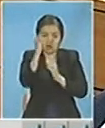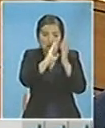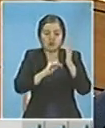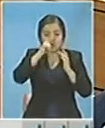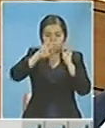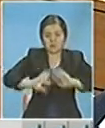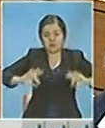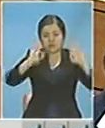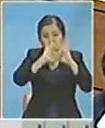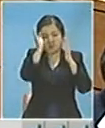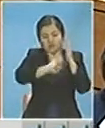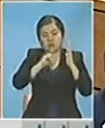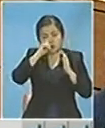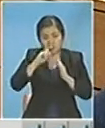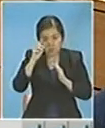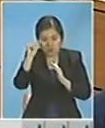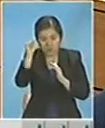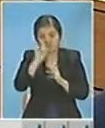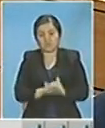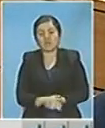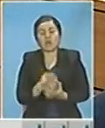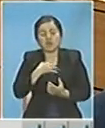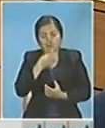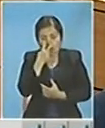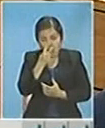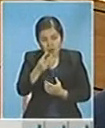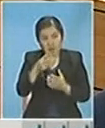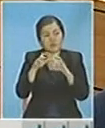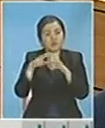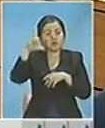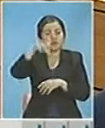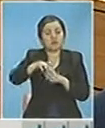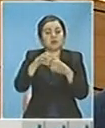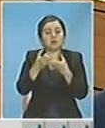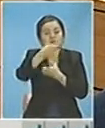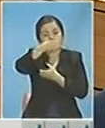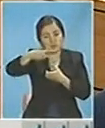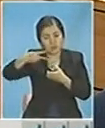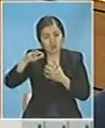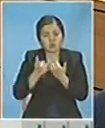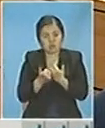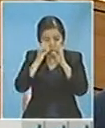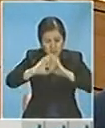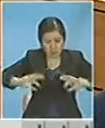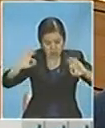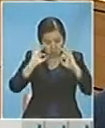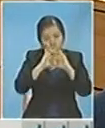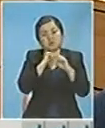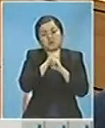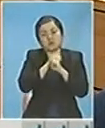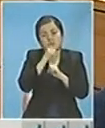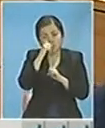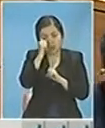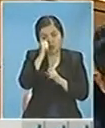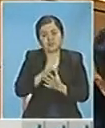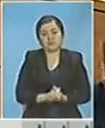บาทและสถานภาพอย่างสังเขปผมอยากเห็นสถาบันราชบัณฑิตเนี่ยเป็นสมองส่วนสร้างสรรค์ของร่างกายคือประเทศไ